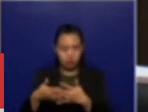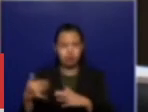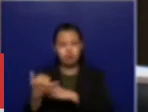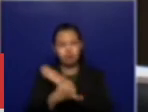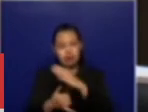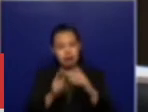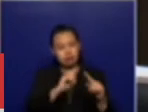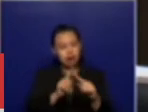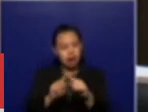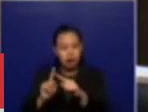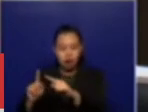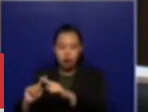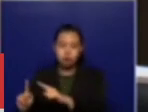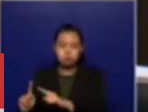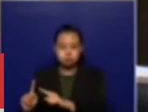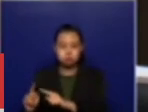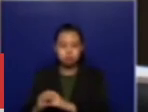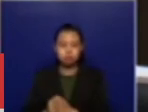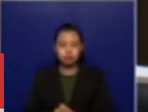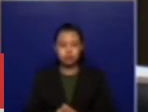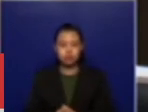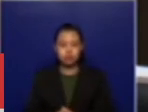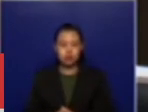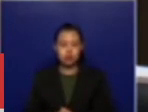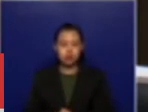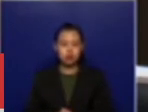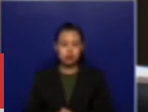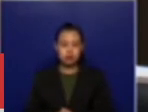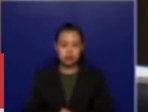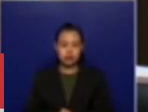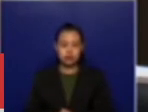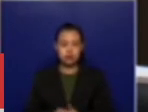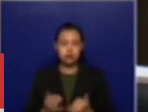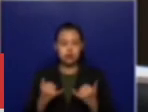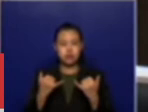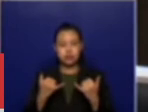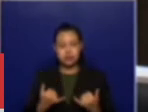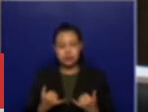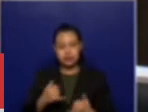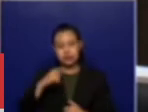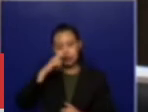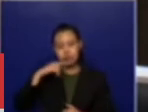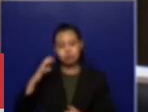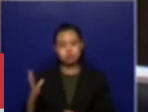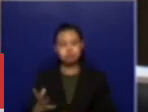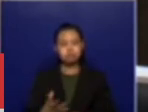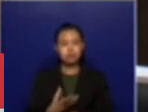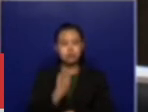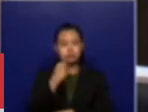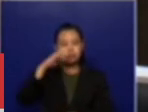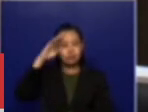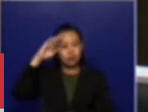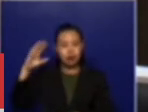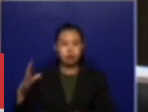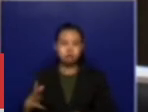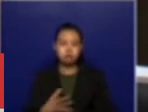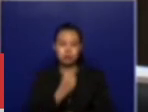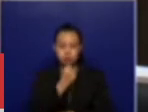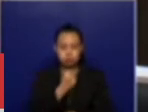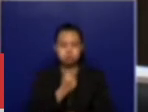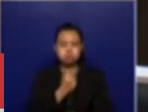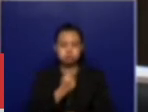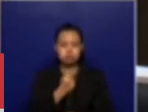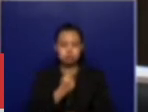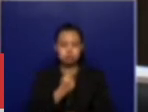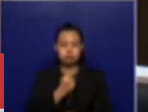ำคัญหลังจากที่ประเทศตกอยู่ในสภาวะที่ถูกการยึดอำนาจมีกองทัพมาทำหน้าที่เป็นรัฐบาลเนี่ยนะ